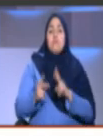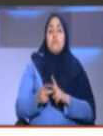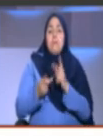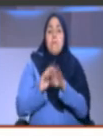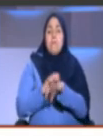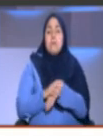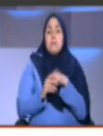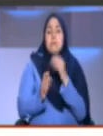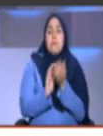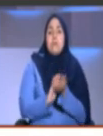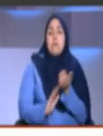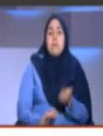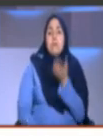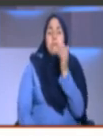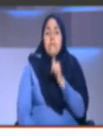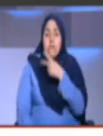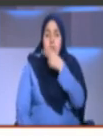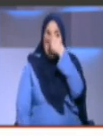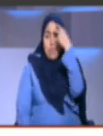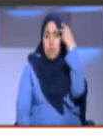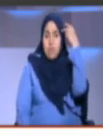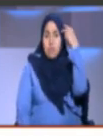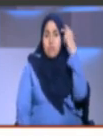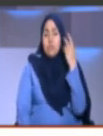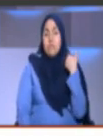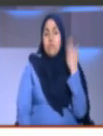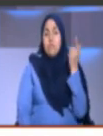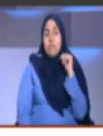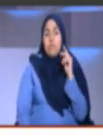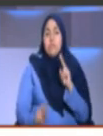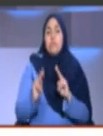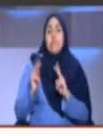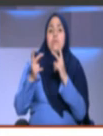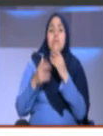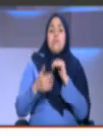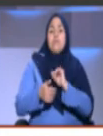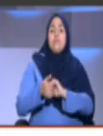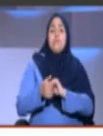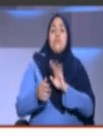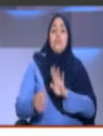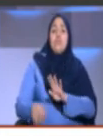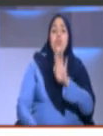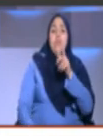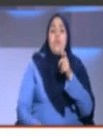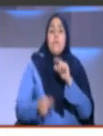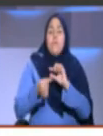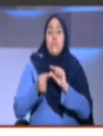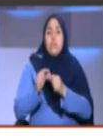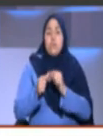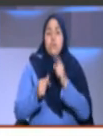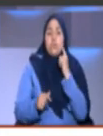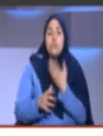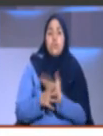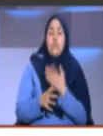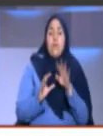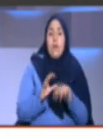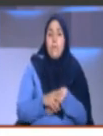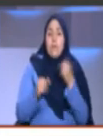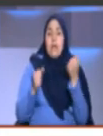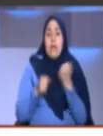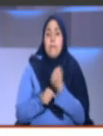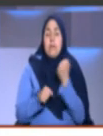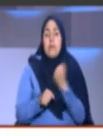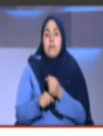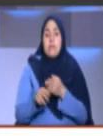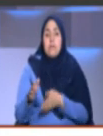تطوير ميناء العريش، تطوير ميناء شرق بورسعيد، إقامة مدن جديدة عمرانية جديدة في الطور